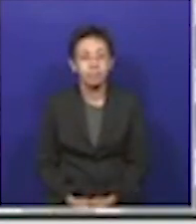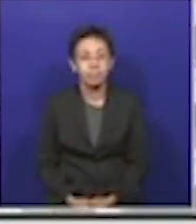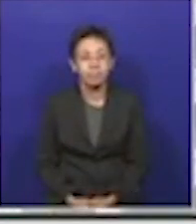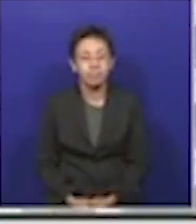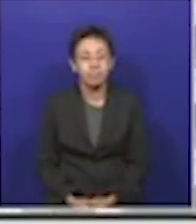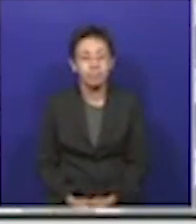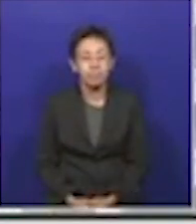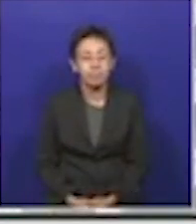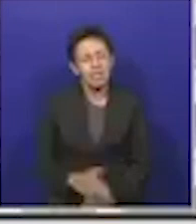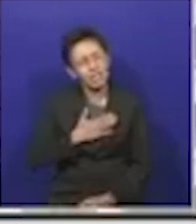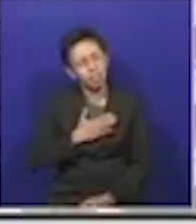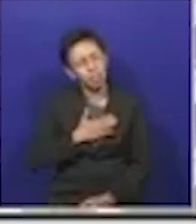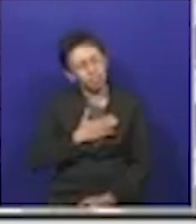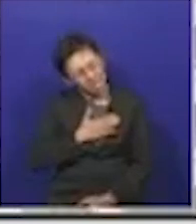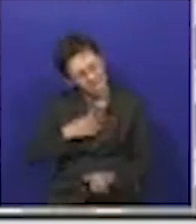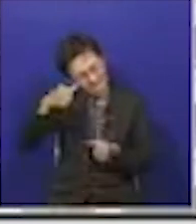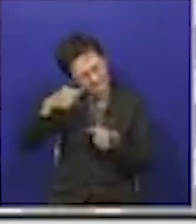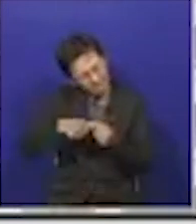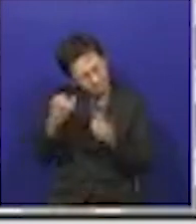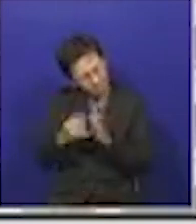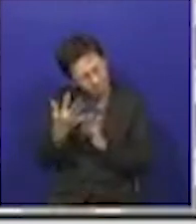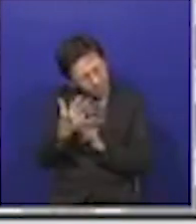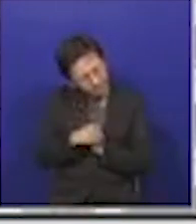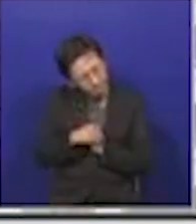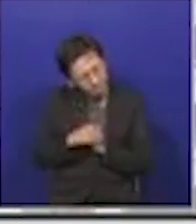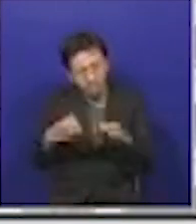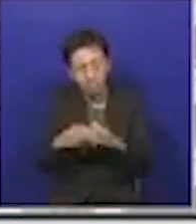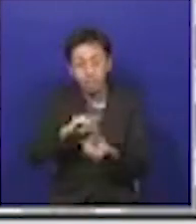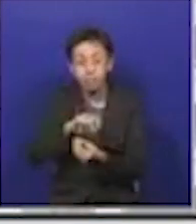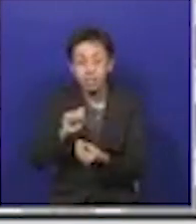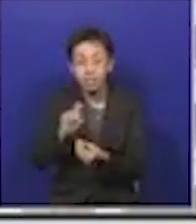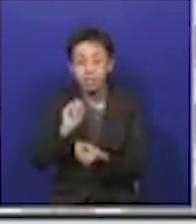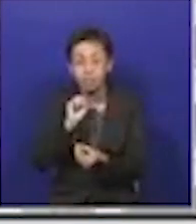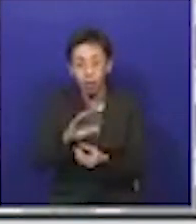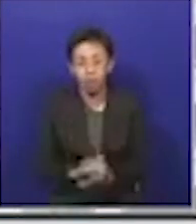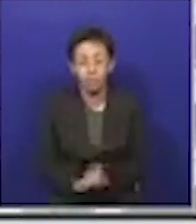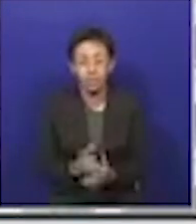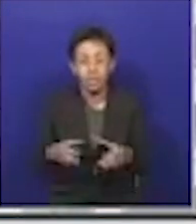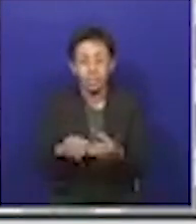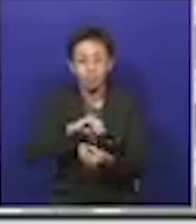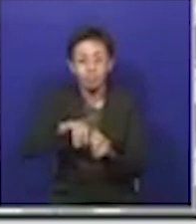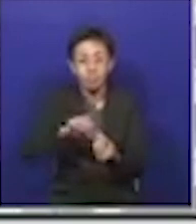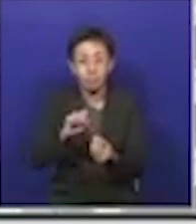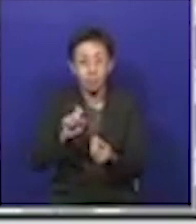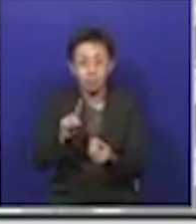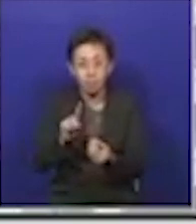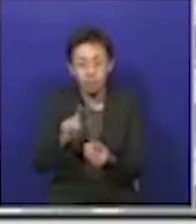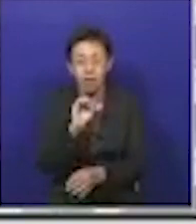ถ้าผมจำไม่ผิดนะทีมเศรษฐกิจออกมาให้ข่าวบอกว่าแนวโน้ม